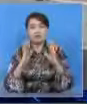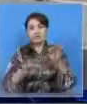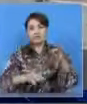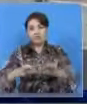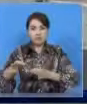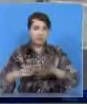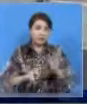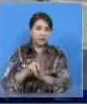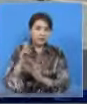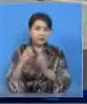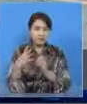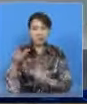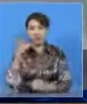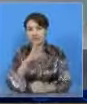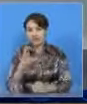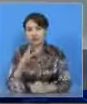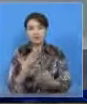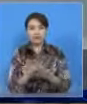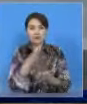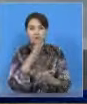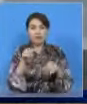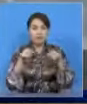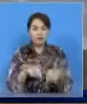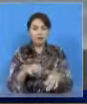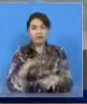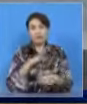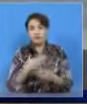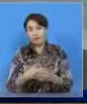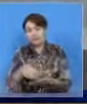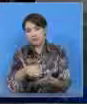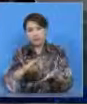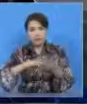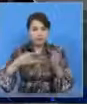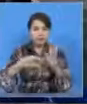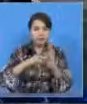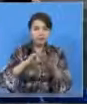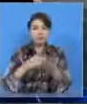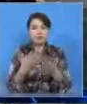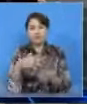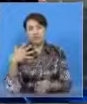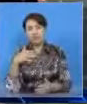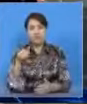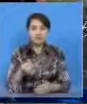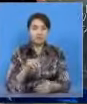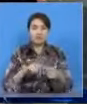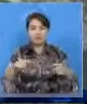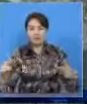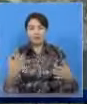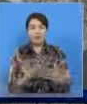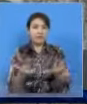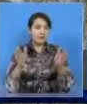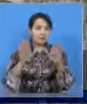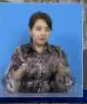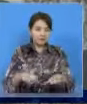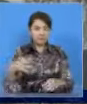шахматистов начались 15 сентября. За это время тут постелили новую брусчатку на площади 5000 квадратных метров.